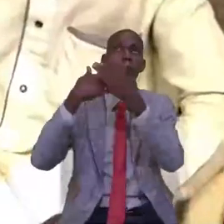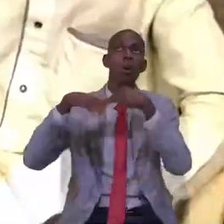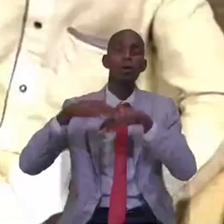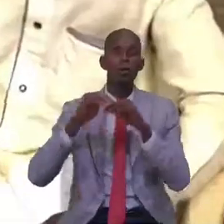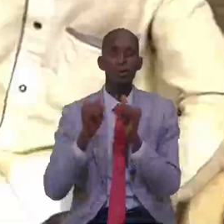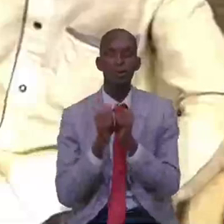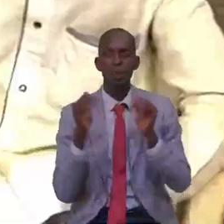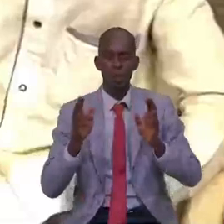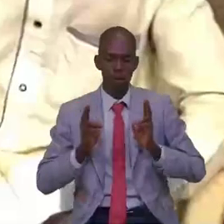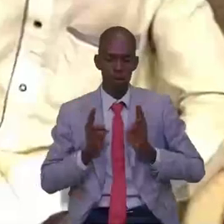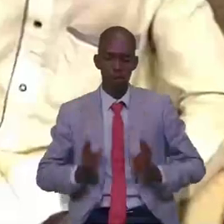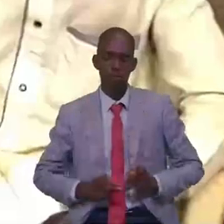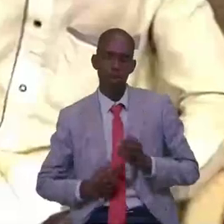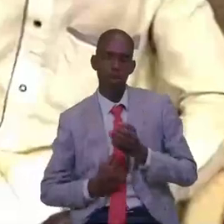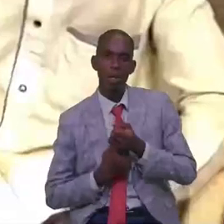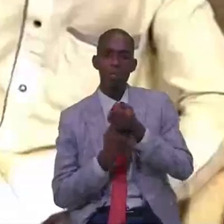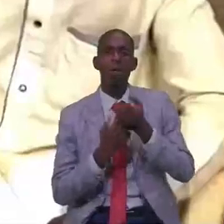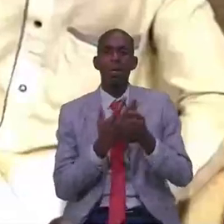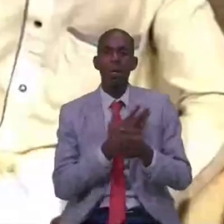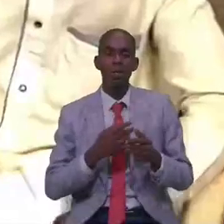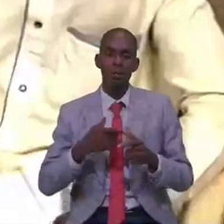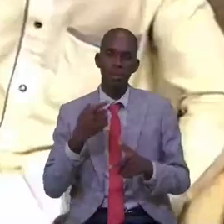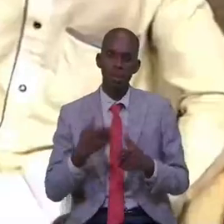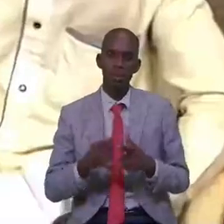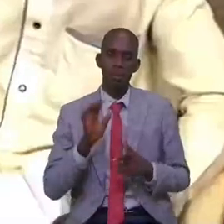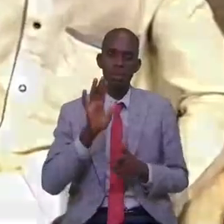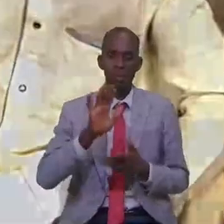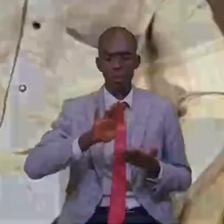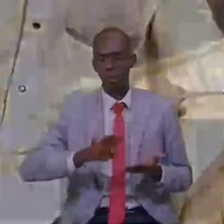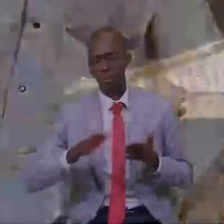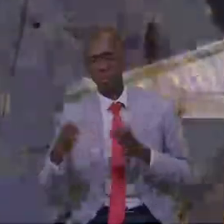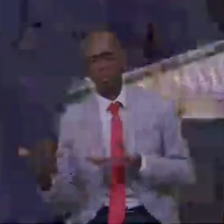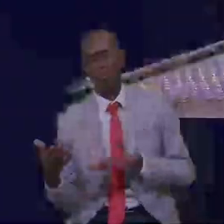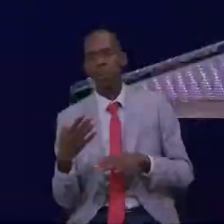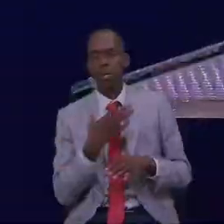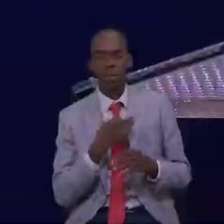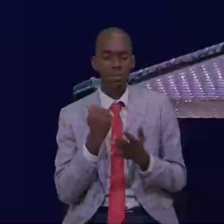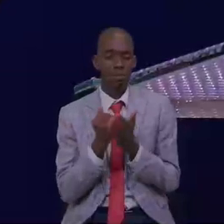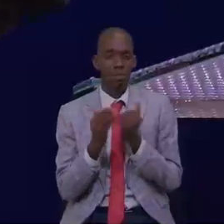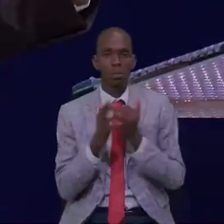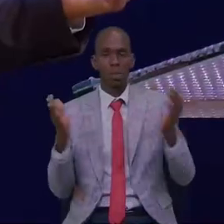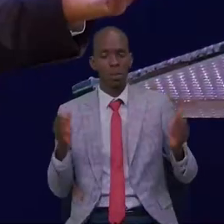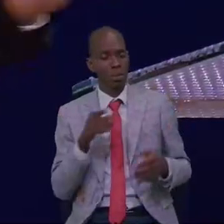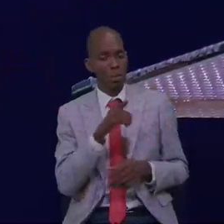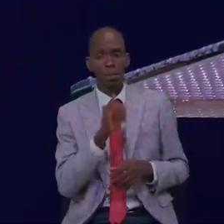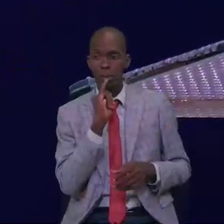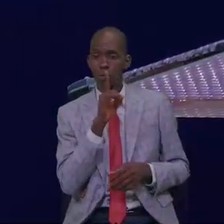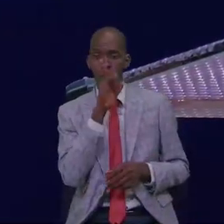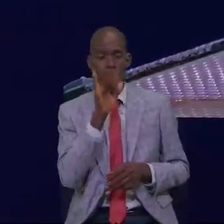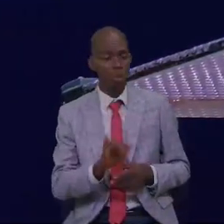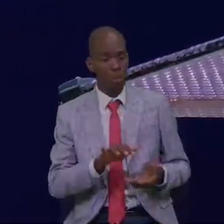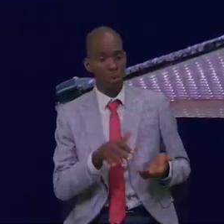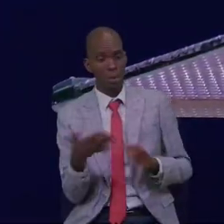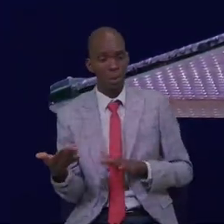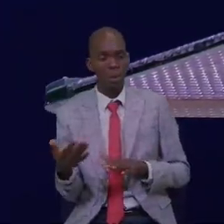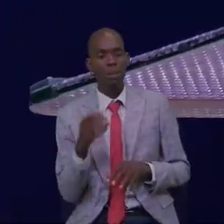secours de l'homme. Sa crucifixion, est-il déjà mort? Et les autres